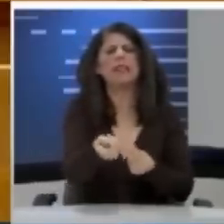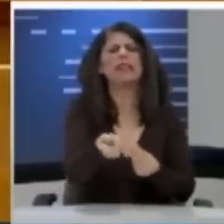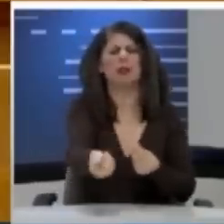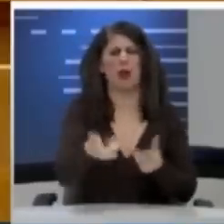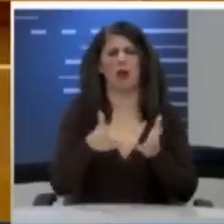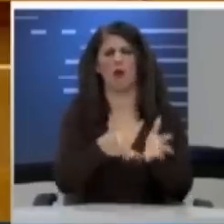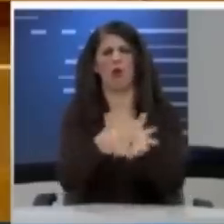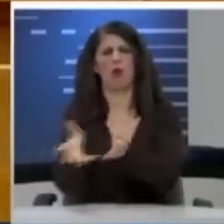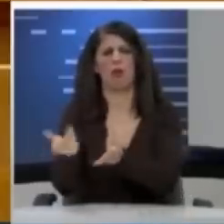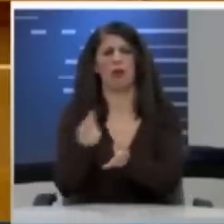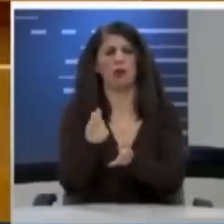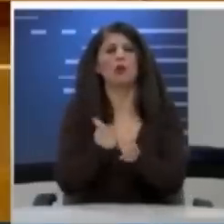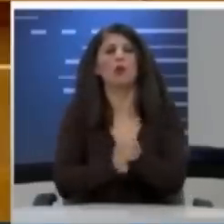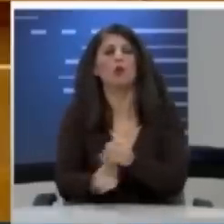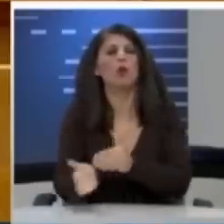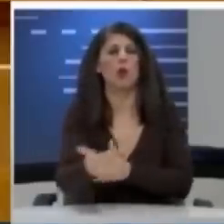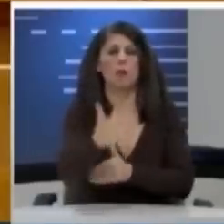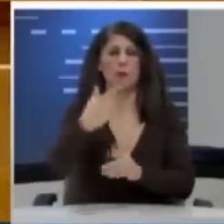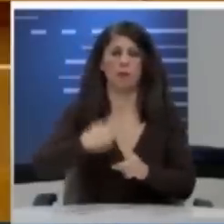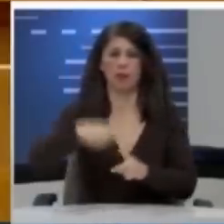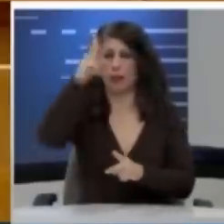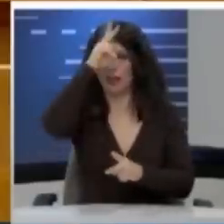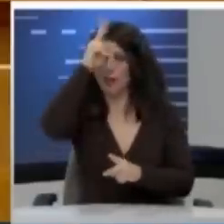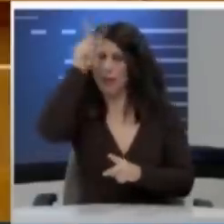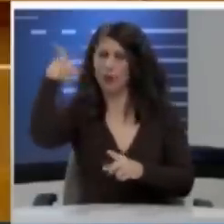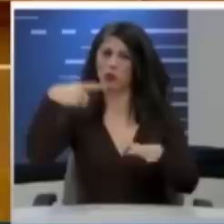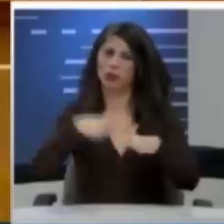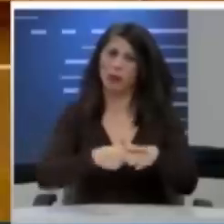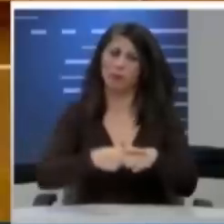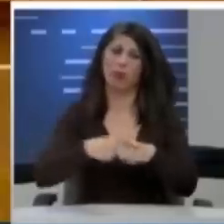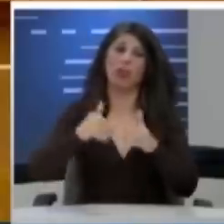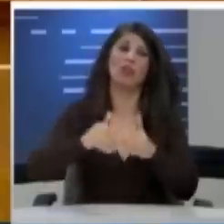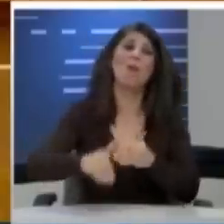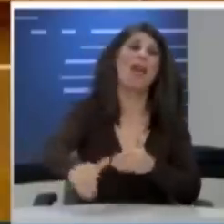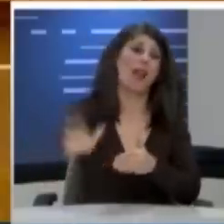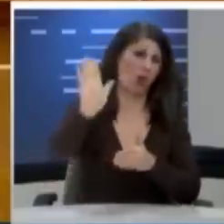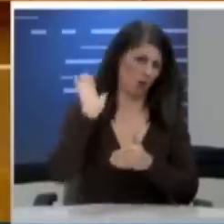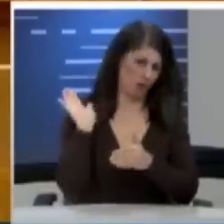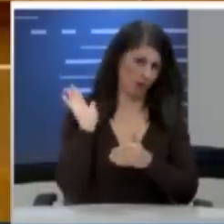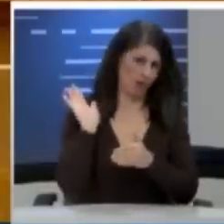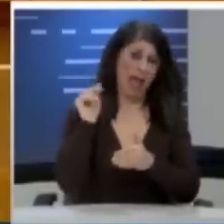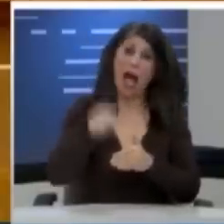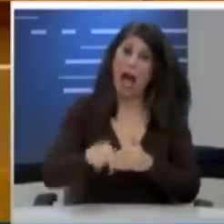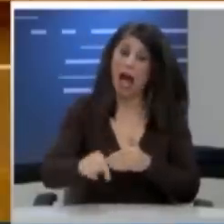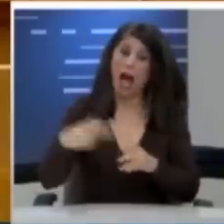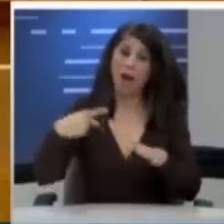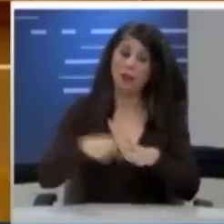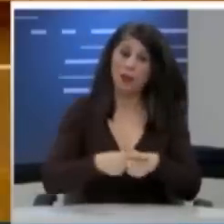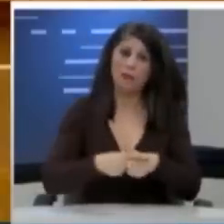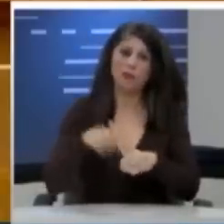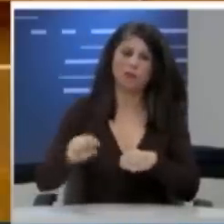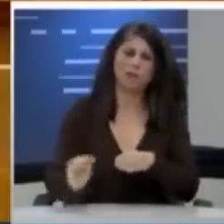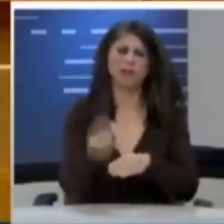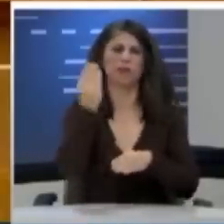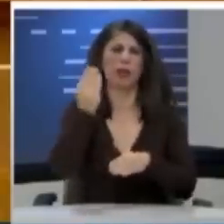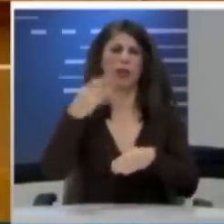κοροϊδία μέσω του Ελληνογερμανικού Ταμείου για το μέλλον. Αυτό το ταμείο είναι